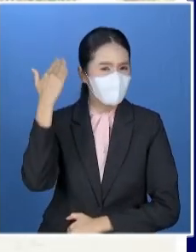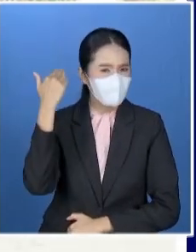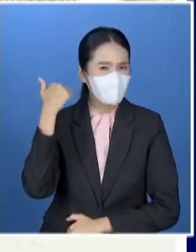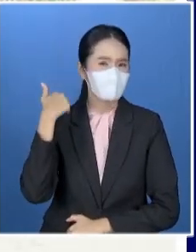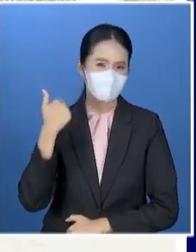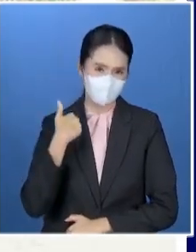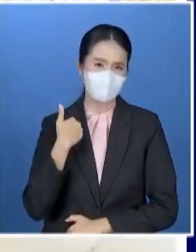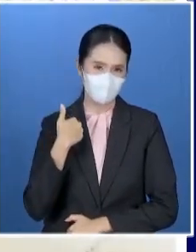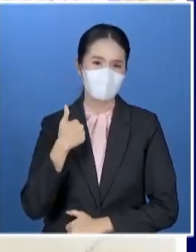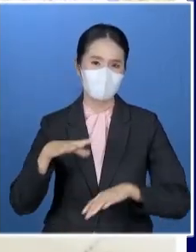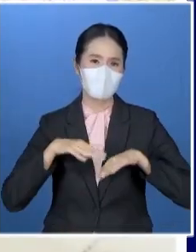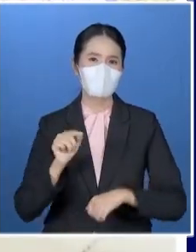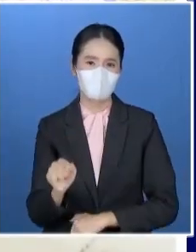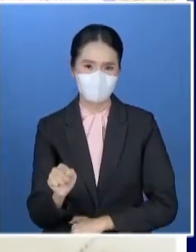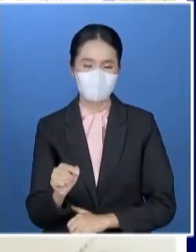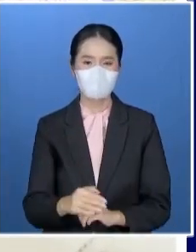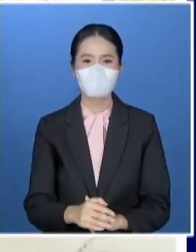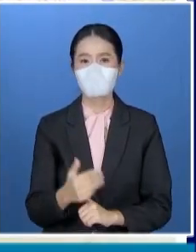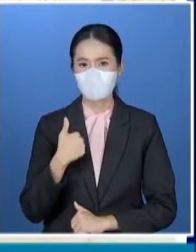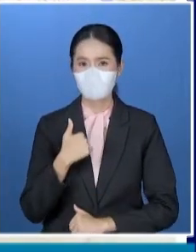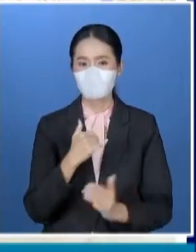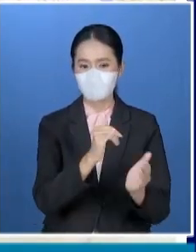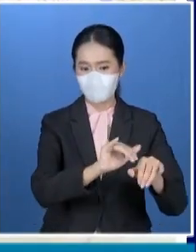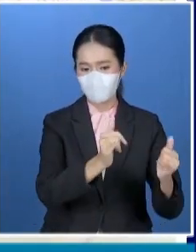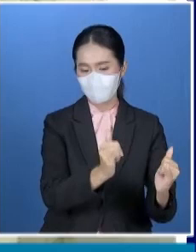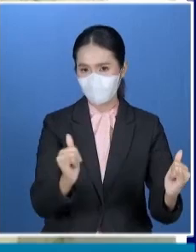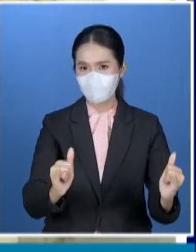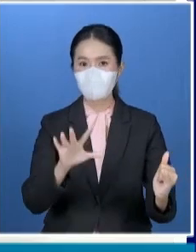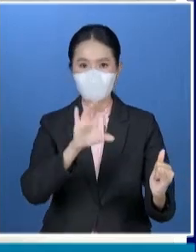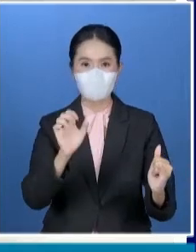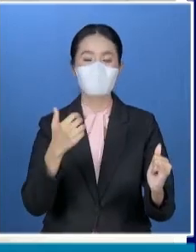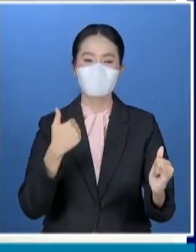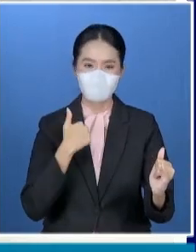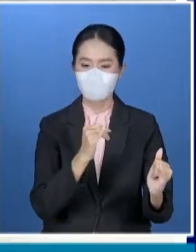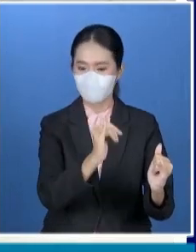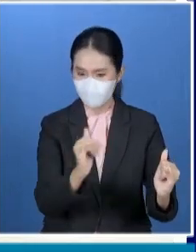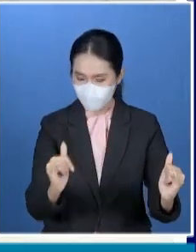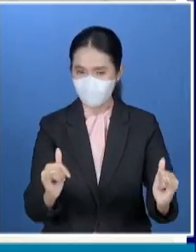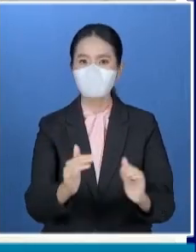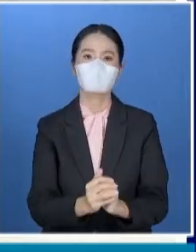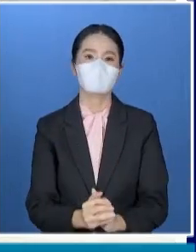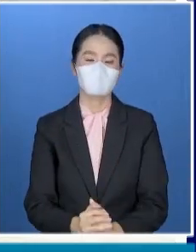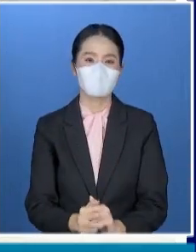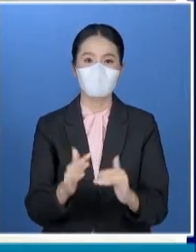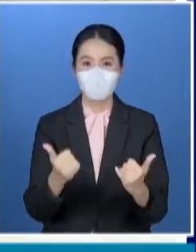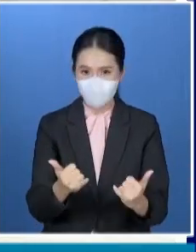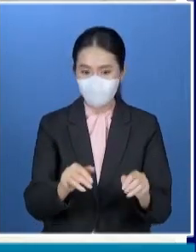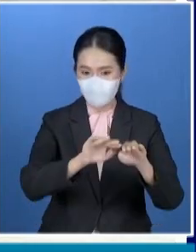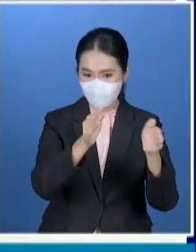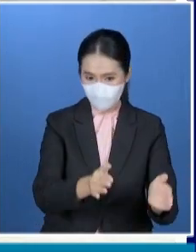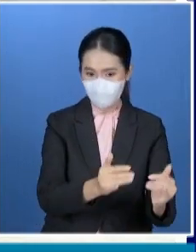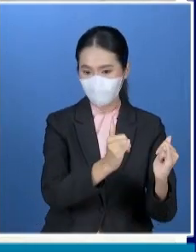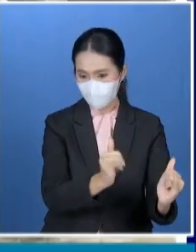งซีซั่นแรกๆเลยนะคะณปัจจุบันนะคะมีเตียงรองรับผู้ป่วยทั้งหมด500เตียงด้วยกันค่ะพี่เจตแต่วันนี้คุณผู้ชมเตียงเนี่ย